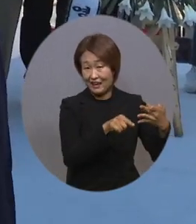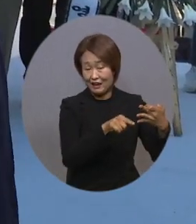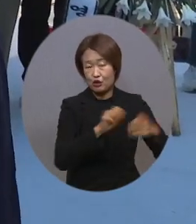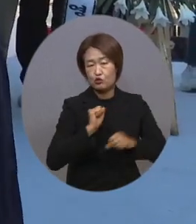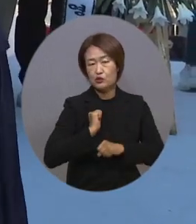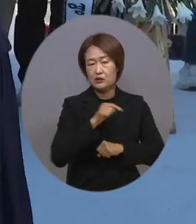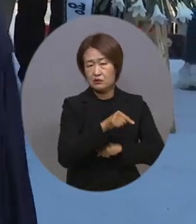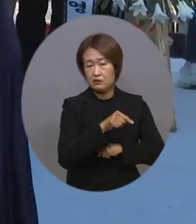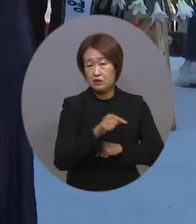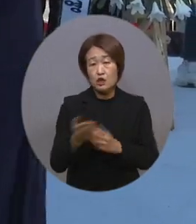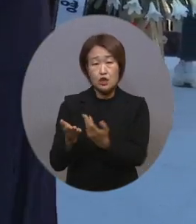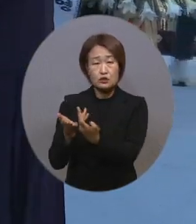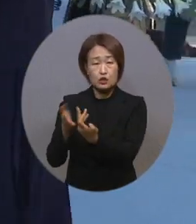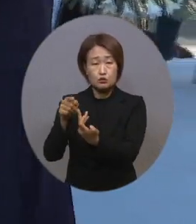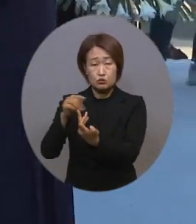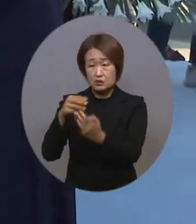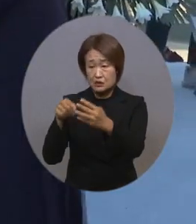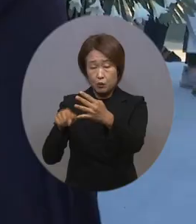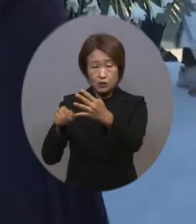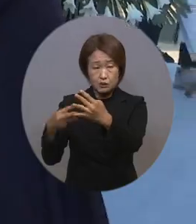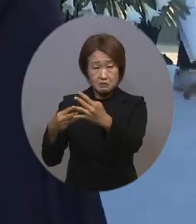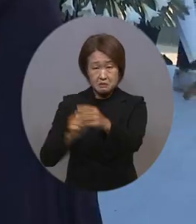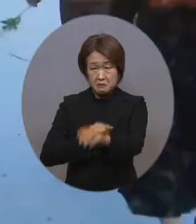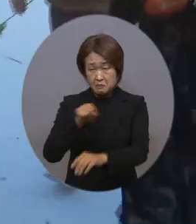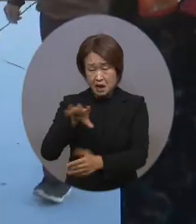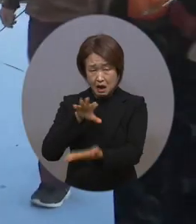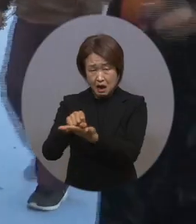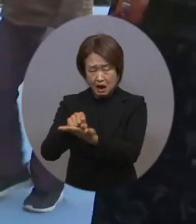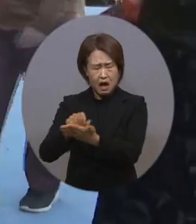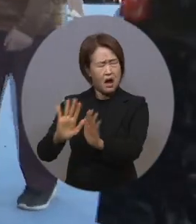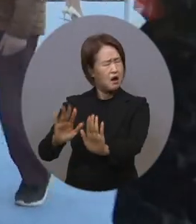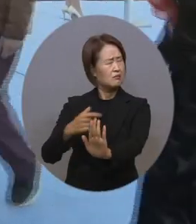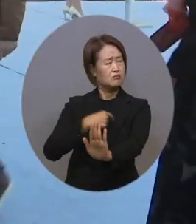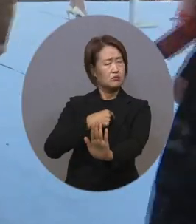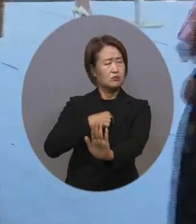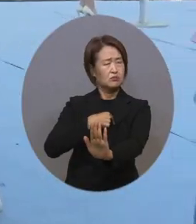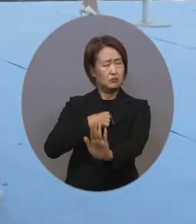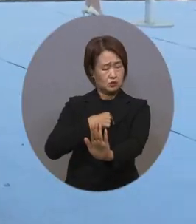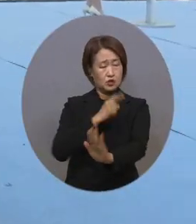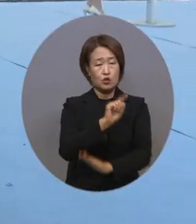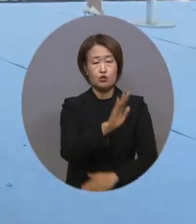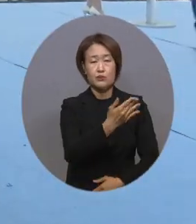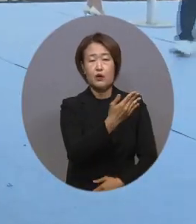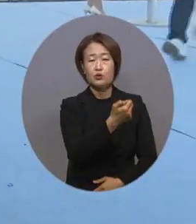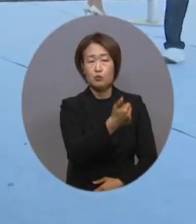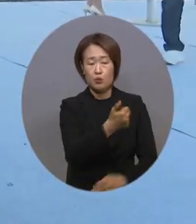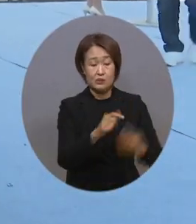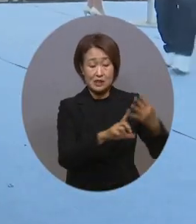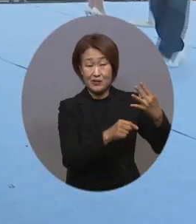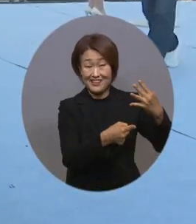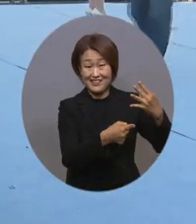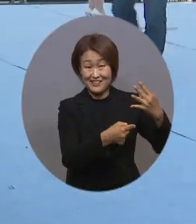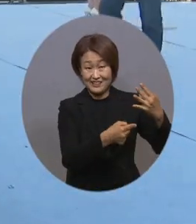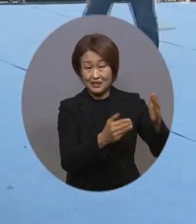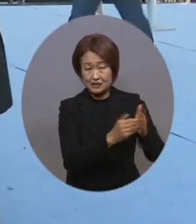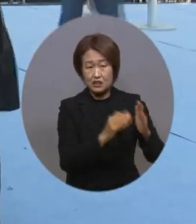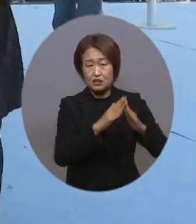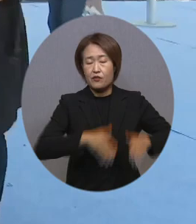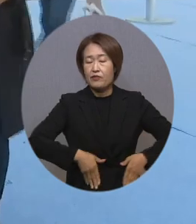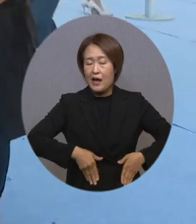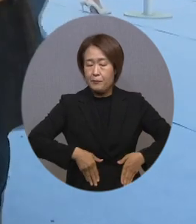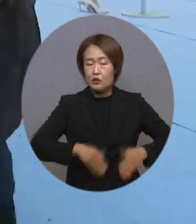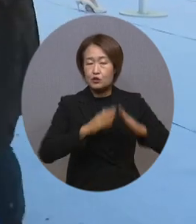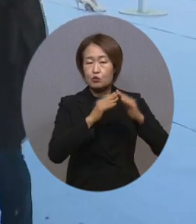제주 4.3 사건 진압 명령을 거부한 데서 시작돼 1955년 4월 1일까지 전남,